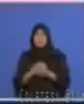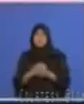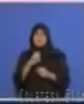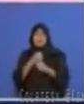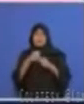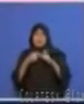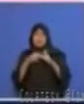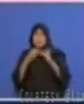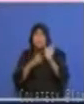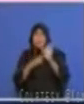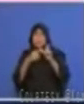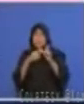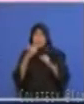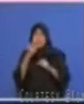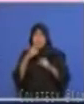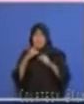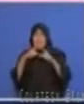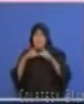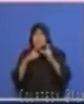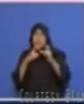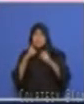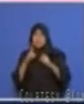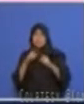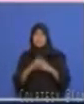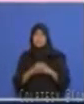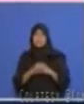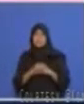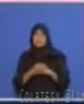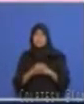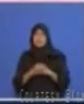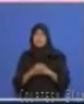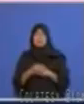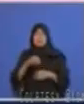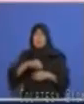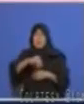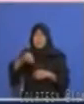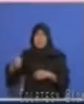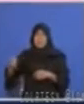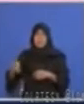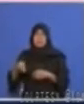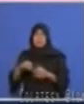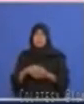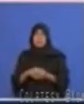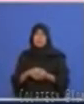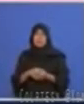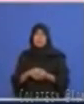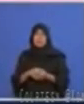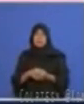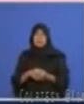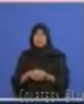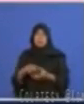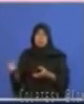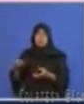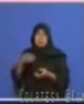suwesi Selatan sebagai suatu daerah pertanian saya mengerti bahwa pertanian adalah penyumbang